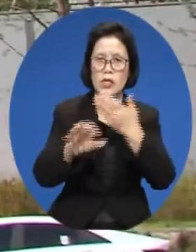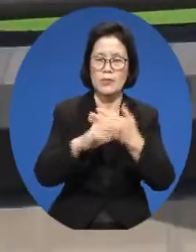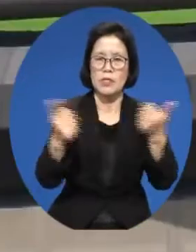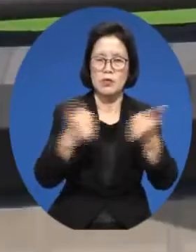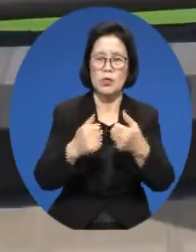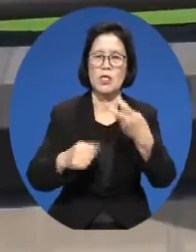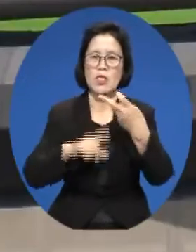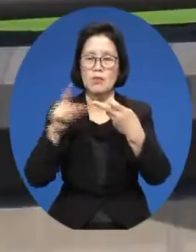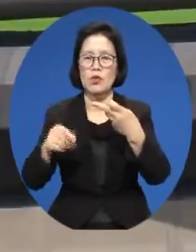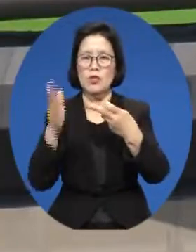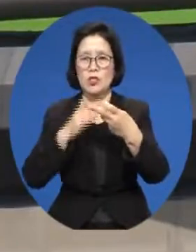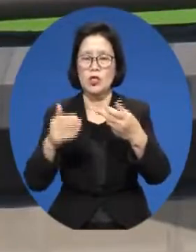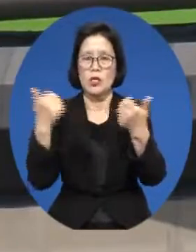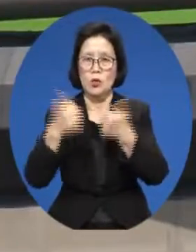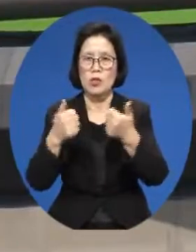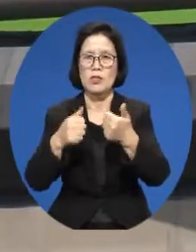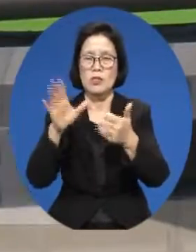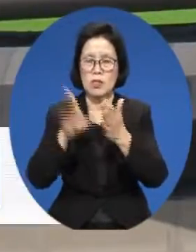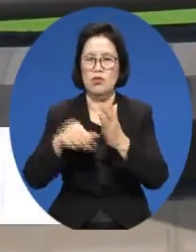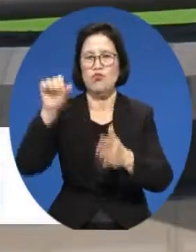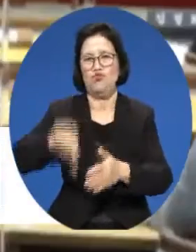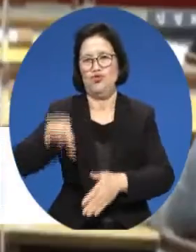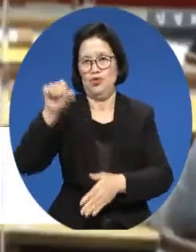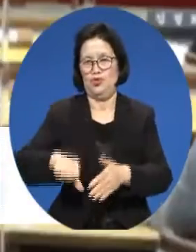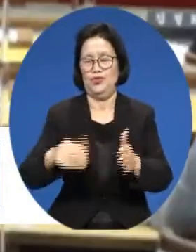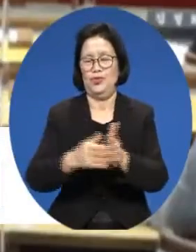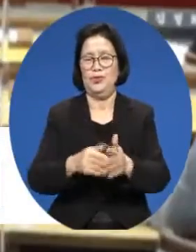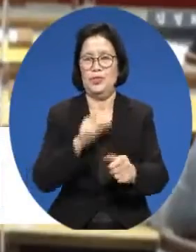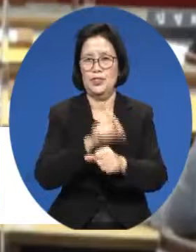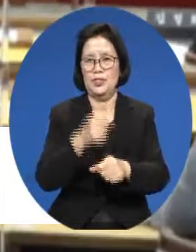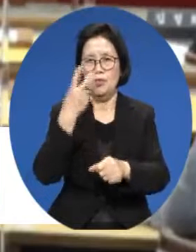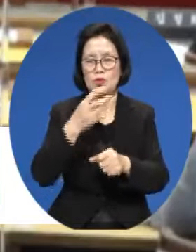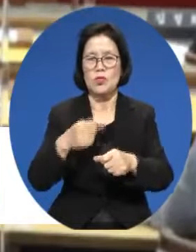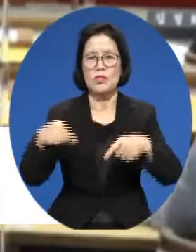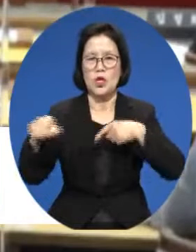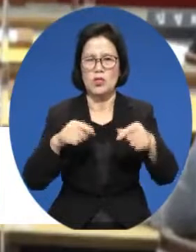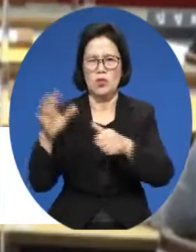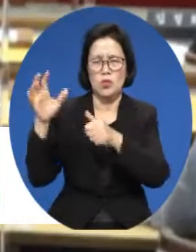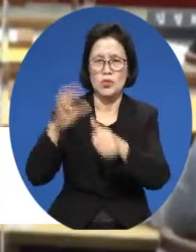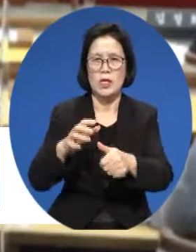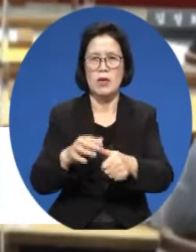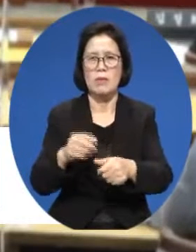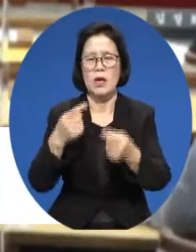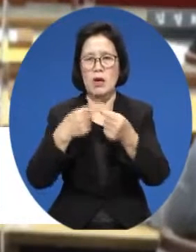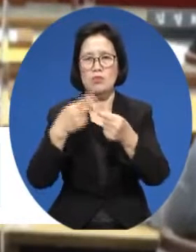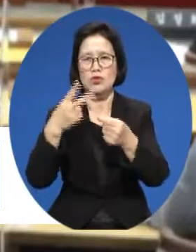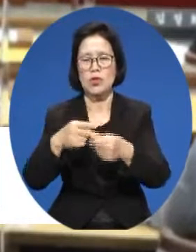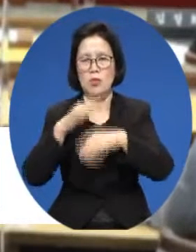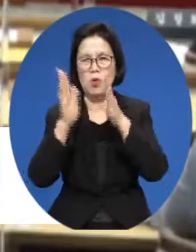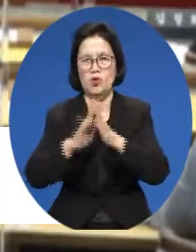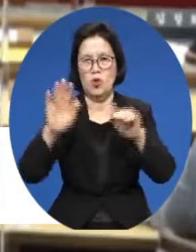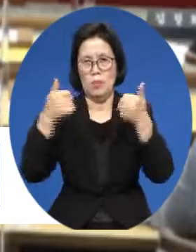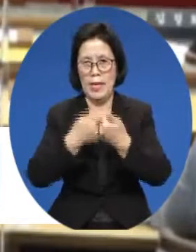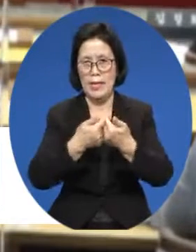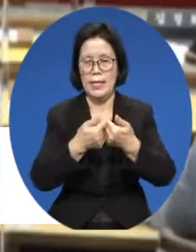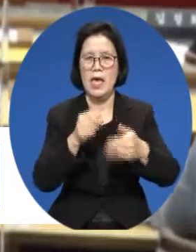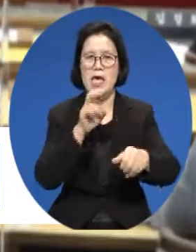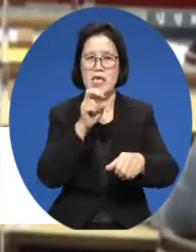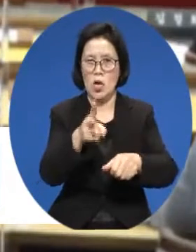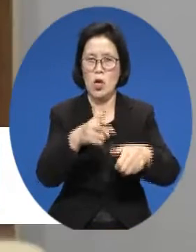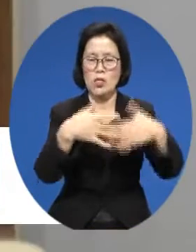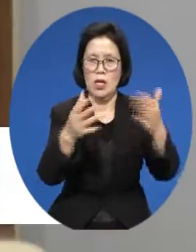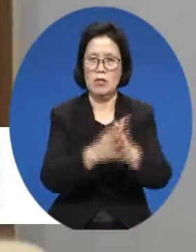12월 정례회에서 도 부결 됐습니다 행정사무 조사는 정치공세 라며 두 차례 모두 반대표를 던진 여당 의원